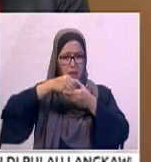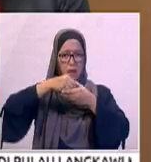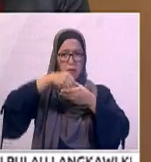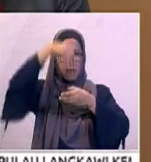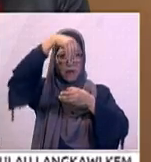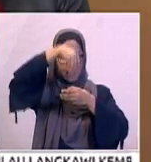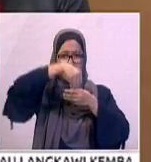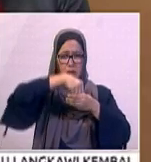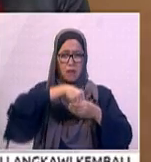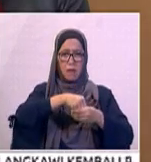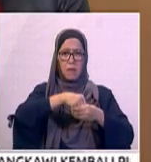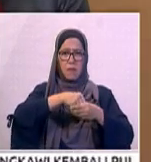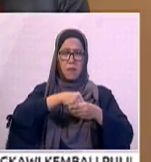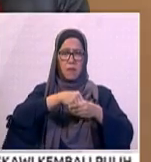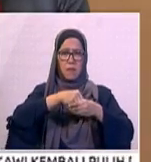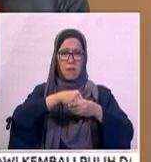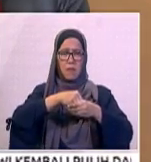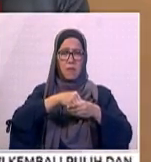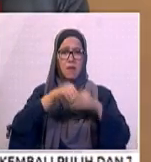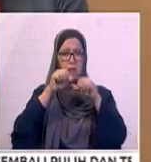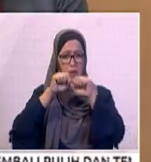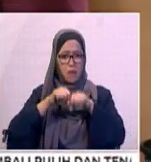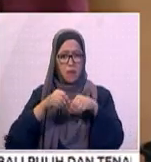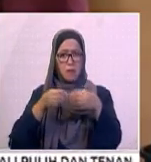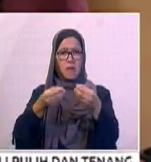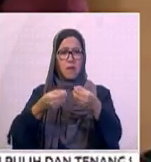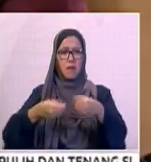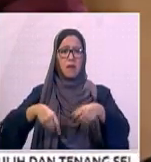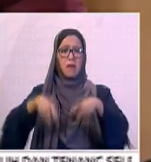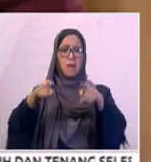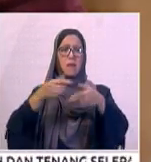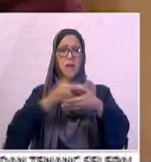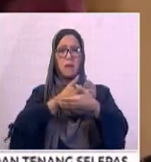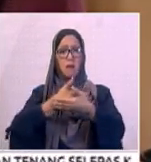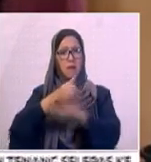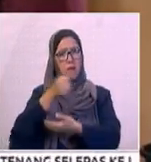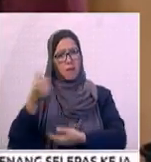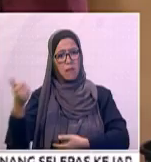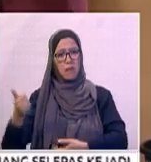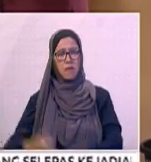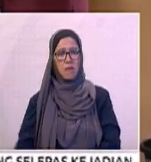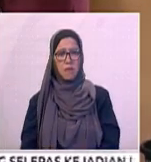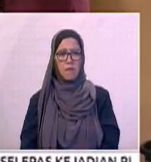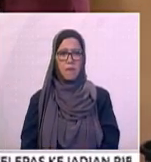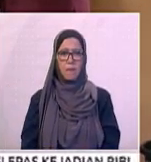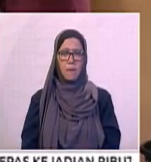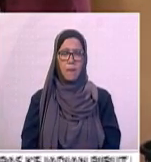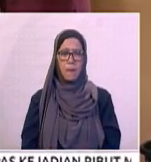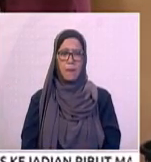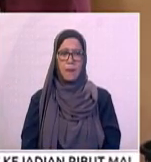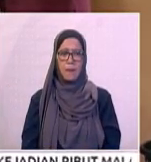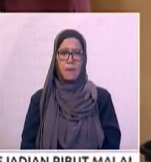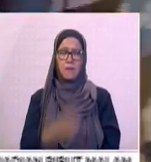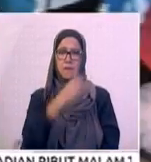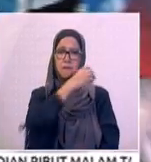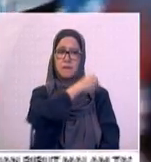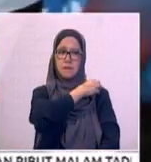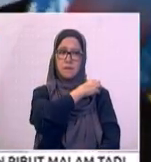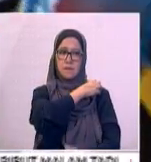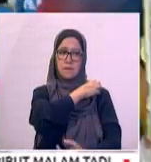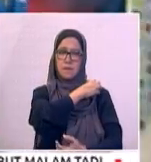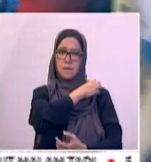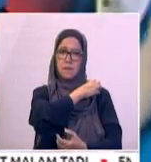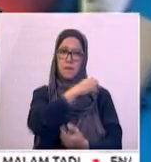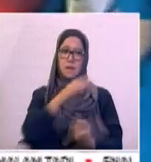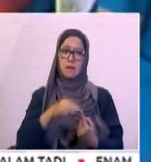boleh bagi dia macam kanak-kanak lain lah. Budak borak je macam biasa, tak ada hal. Sementara itu, pegawai khas Ahli Parlimen Masjid